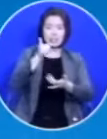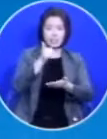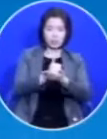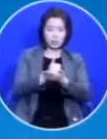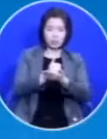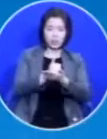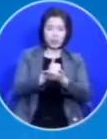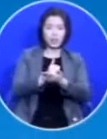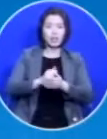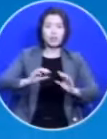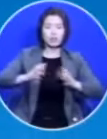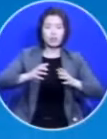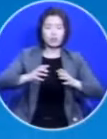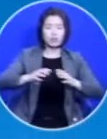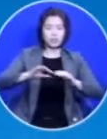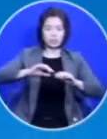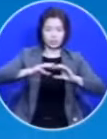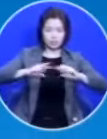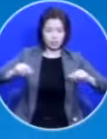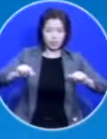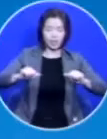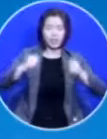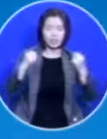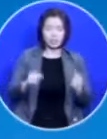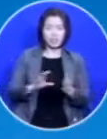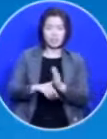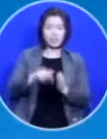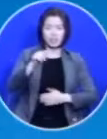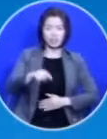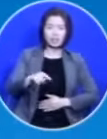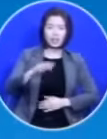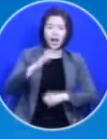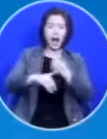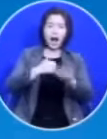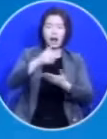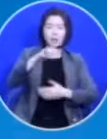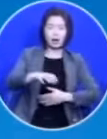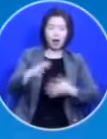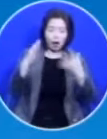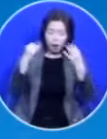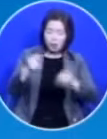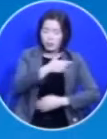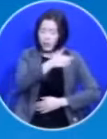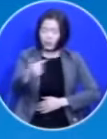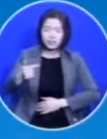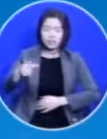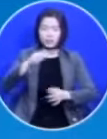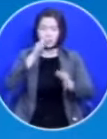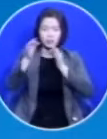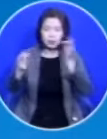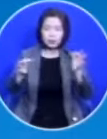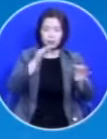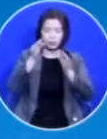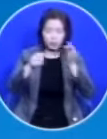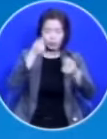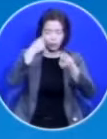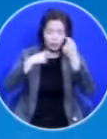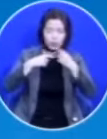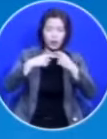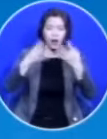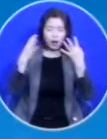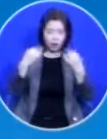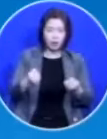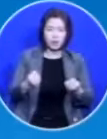계실 때 그때 하나님 앞에 얼마나 큰 소리로 부르짖으며